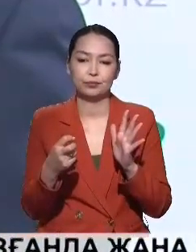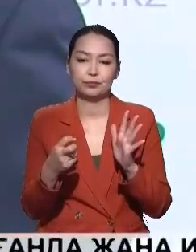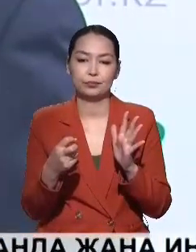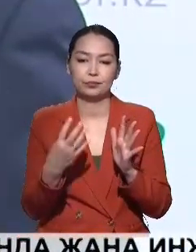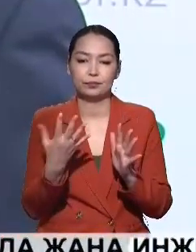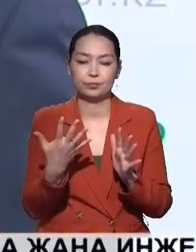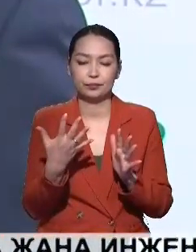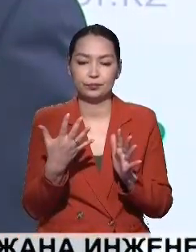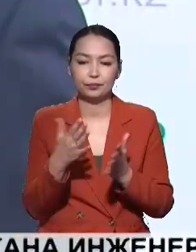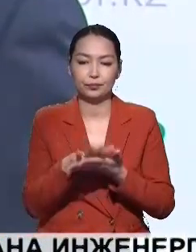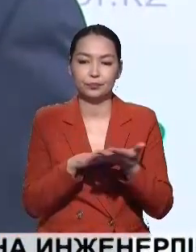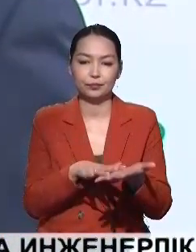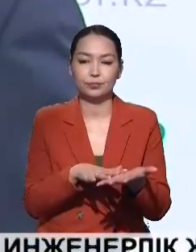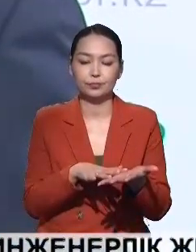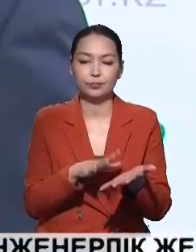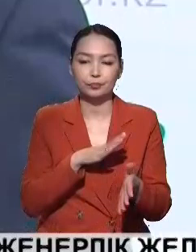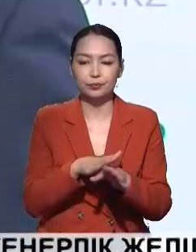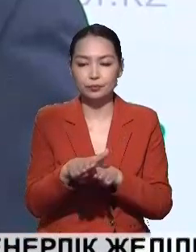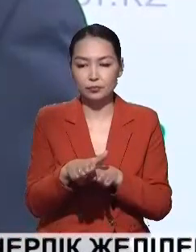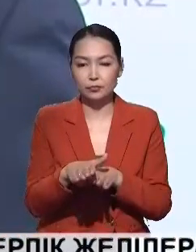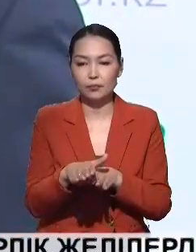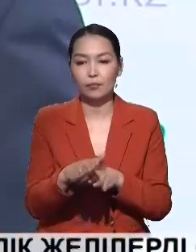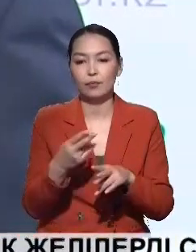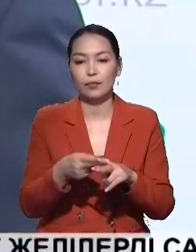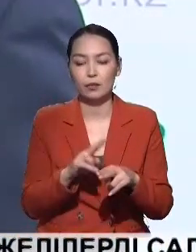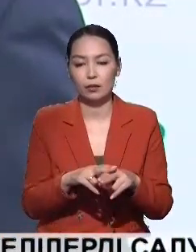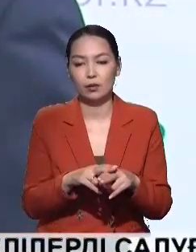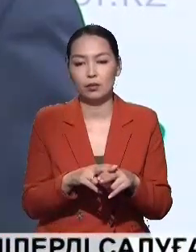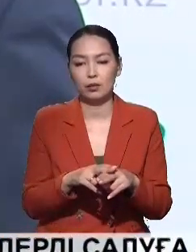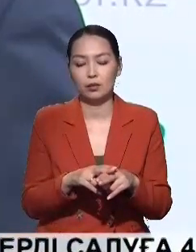5845 өтініш орындалды. Бұл дегеніміз